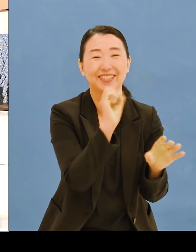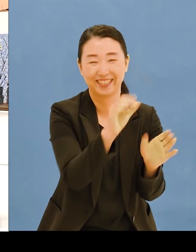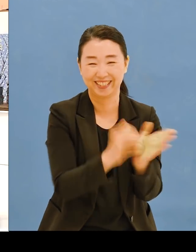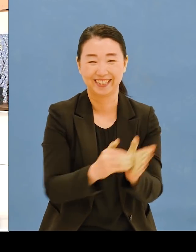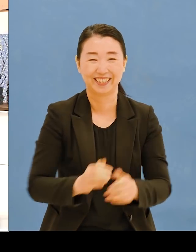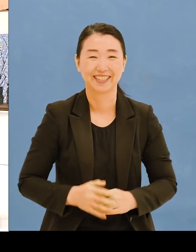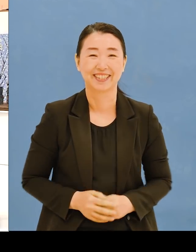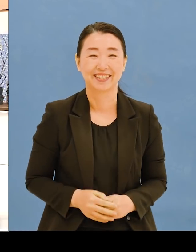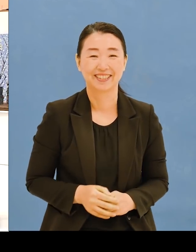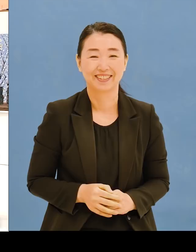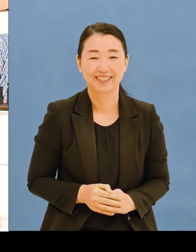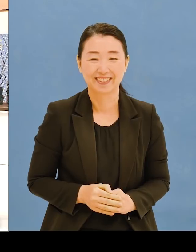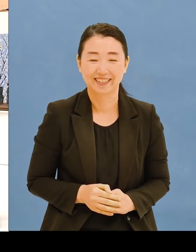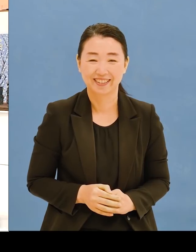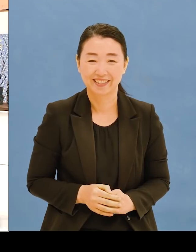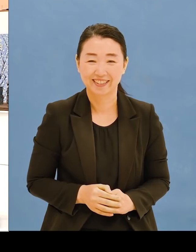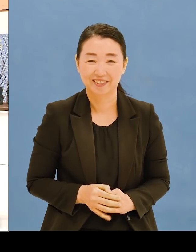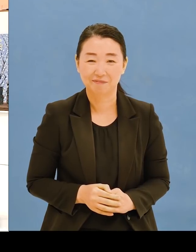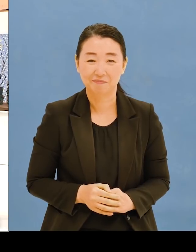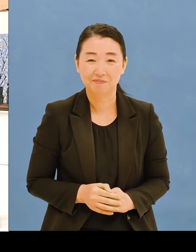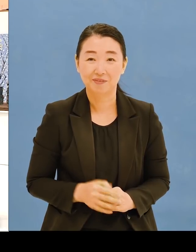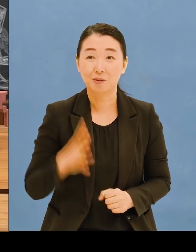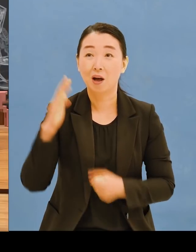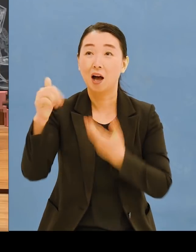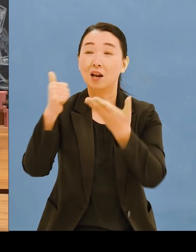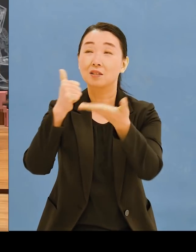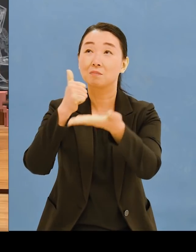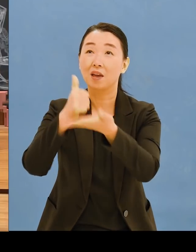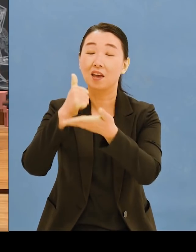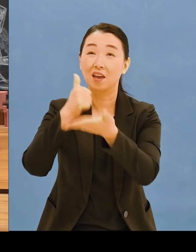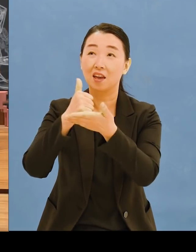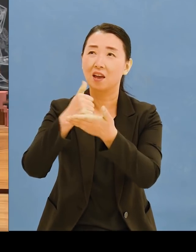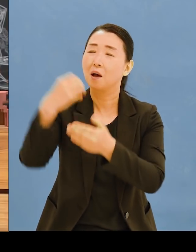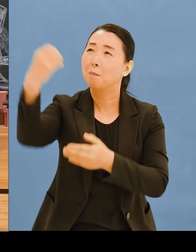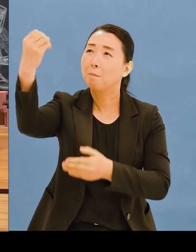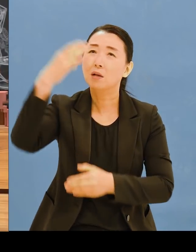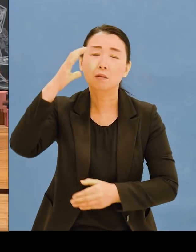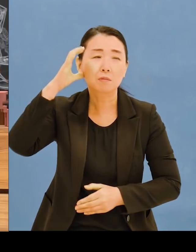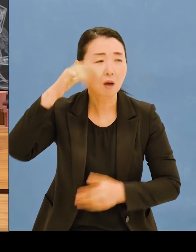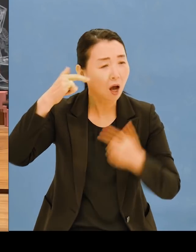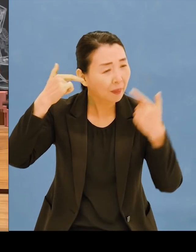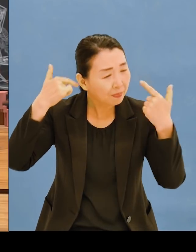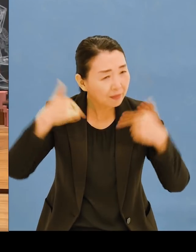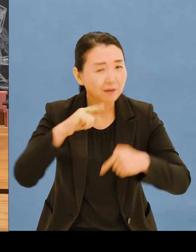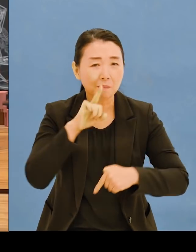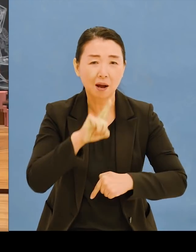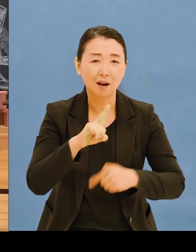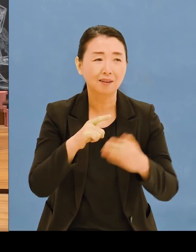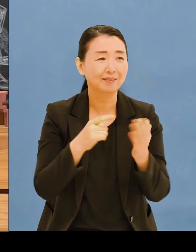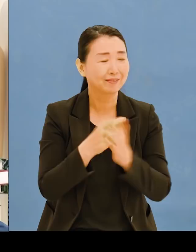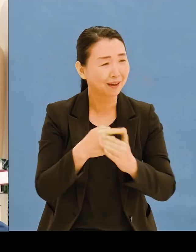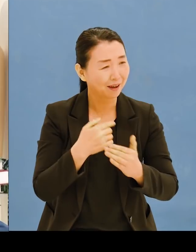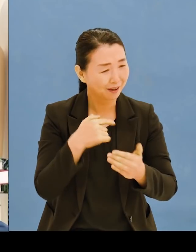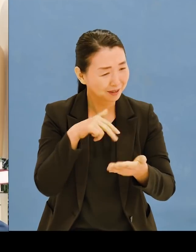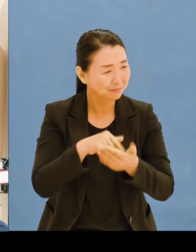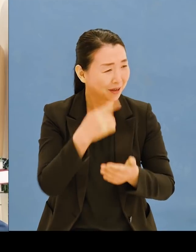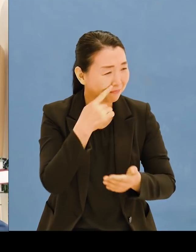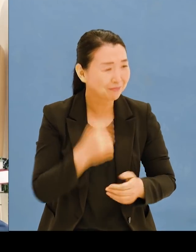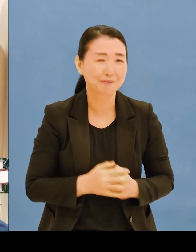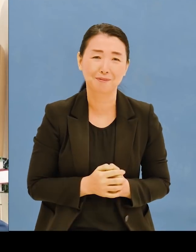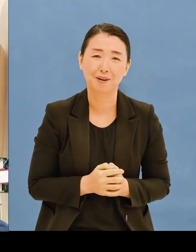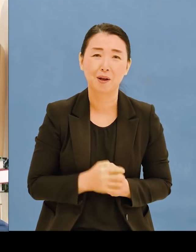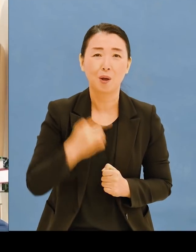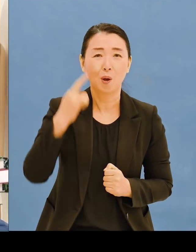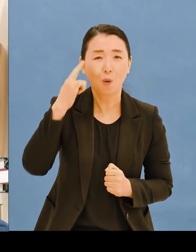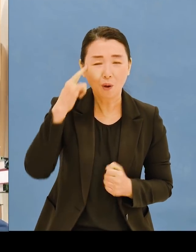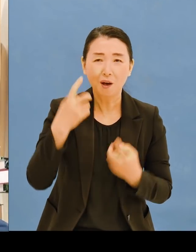네. 해주셨잖아요. 아까 소개를 들어보니까 이제 하나님의 음성을 늘 듣는다고 하는데 사실 좀 크리스천으로서 부럽습니다. 네. 우리가 늘 어떻게